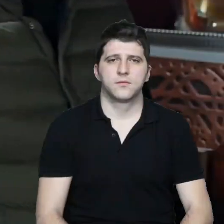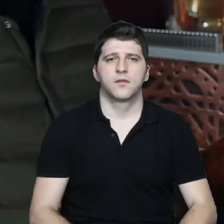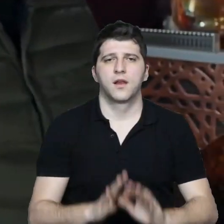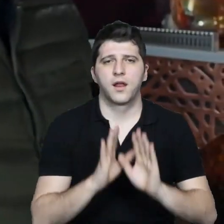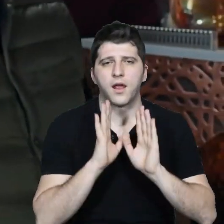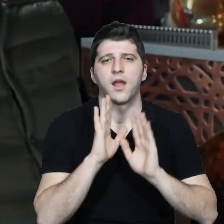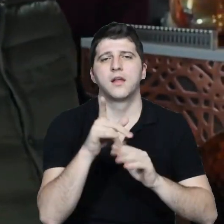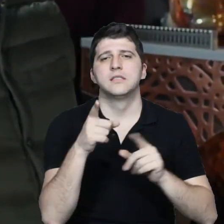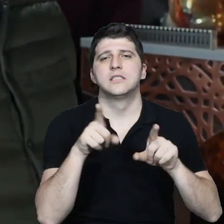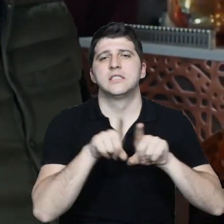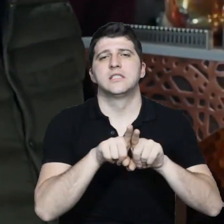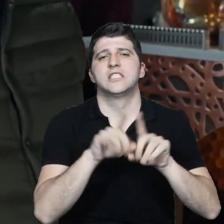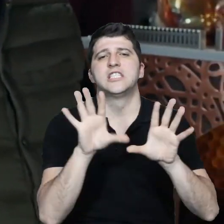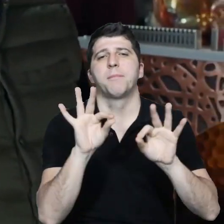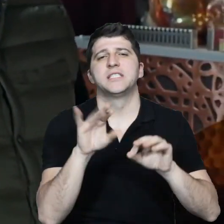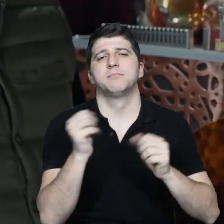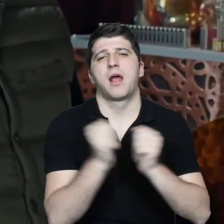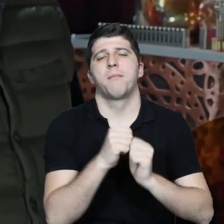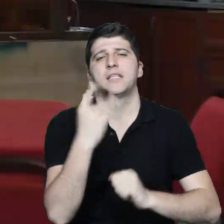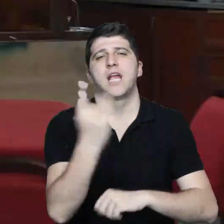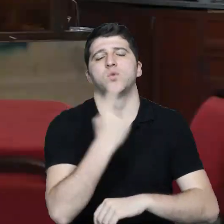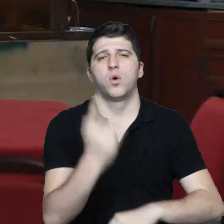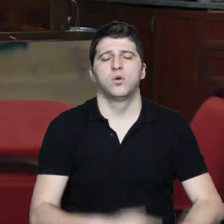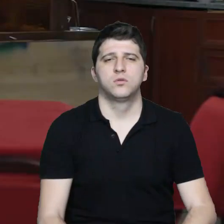Gene kene gibi yapışmış adama.